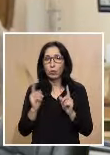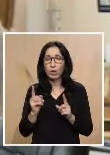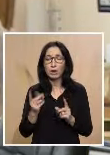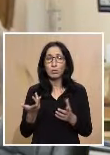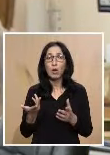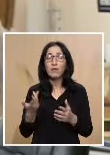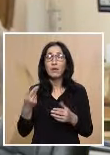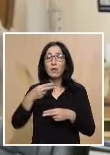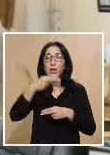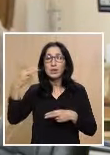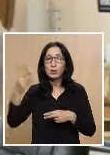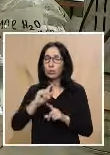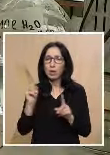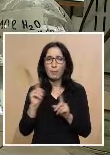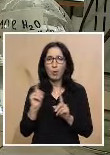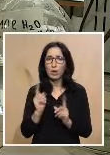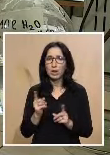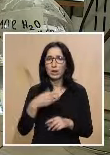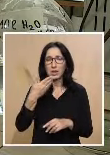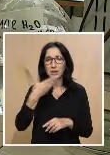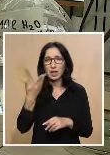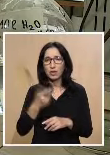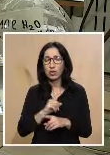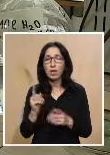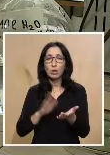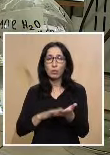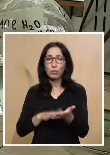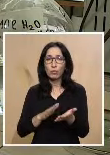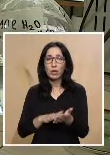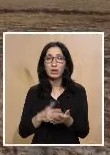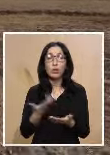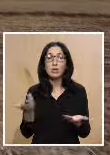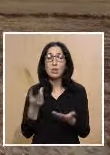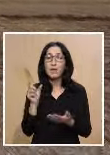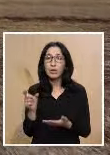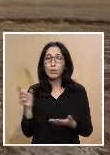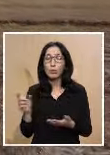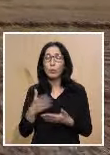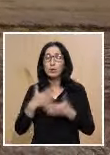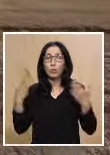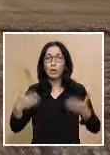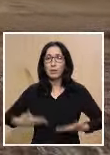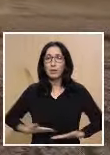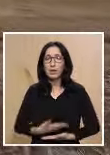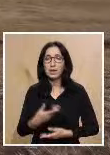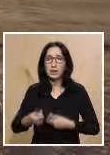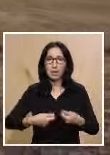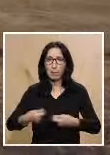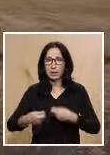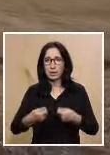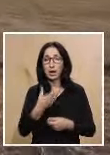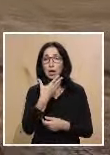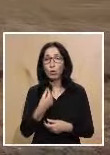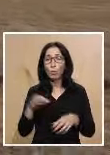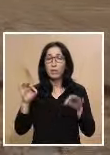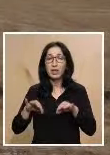обаче в института не могат да ни разкажат. Поне не достоверно, защото явно става дума за големи интереси на пазара.